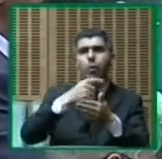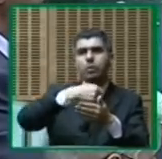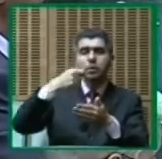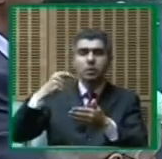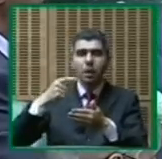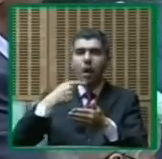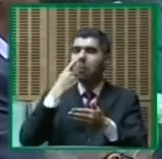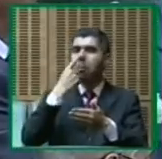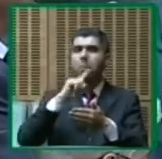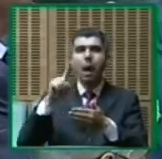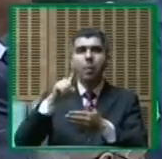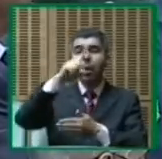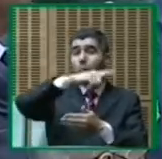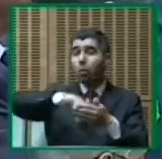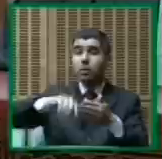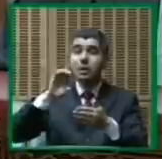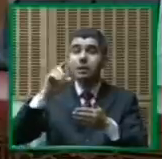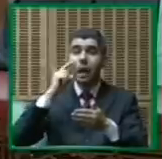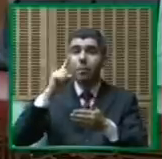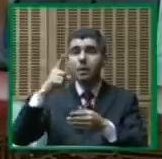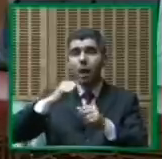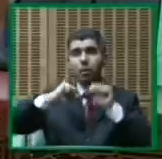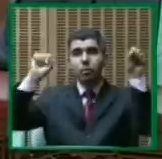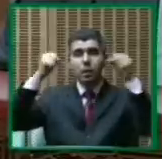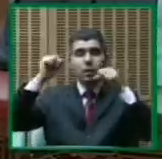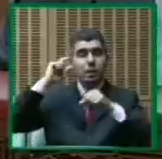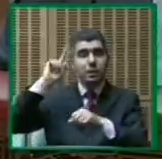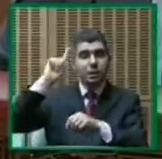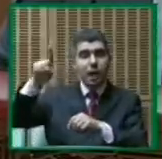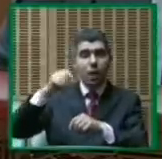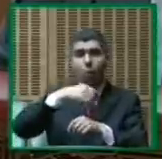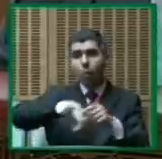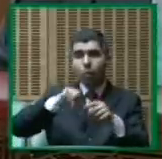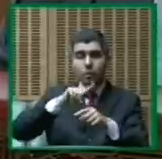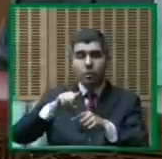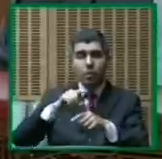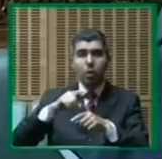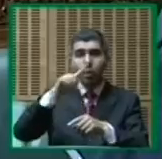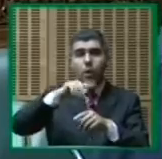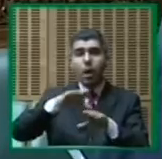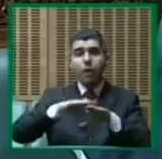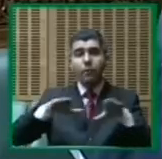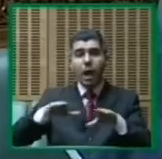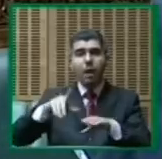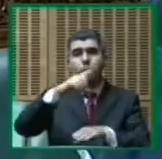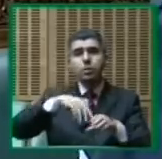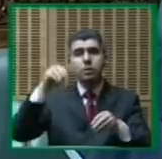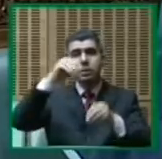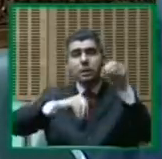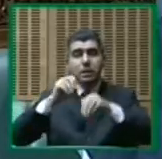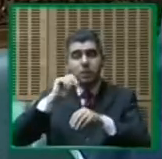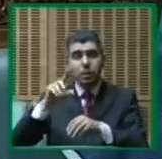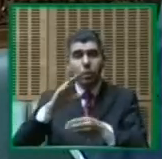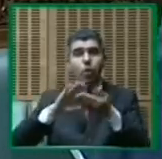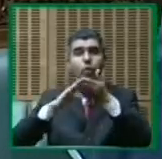حيف على المواطنين ديال جهه الدار البيضاء. وهادو ناس لا زال الان كيتراموا على اراضي ديال الناس.